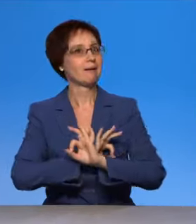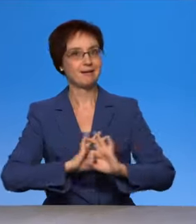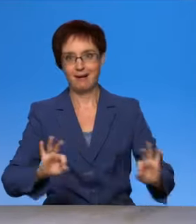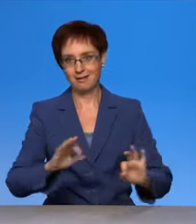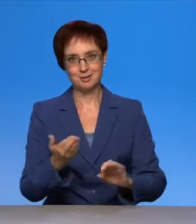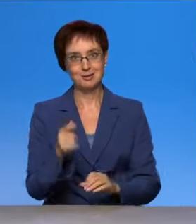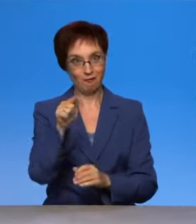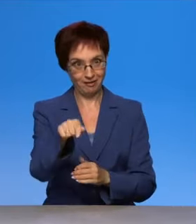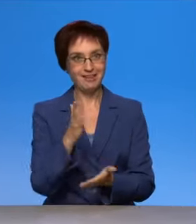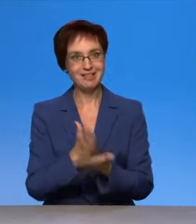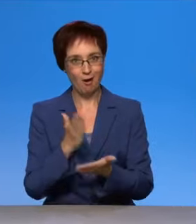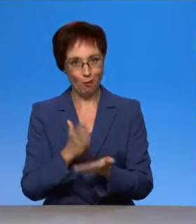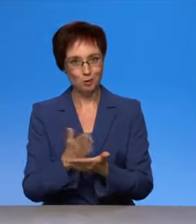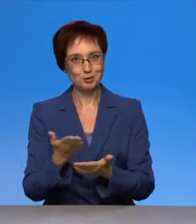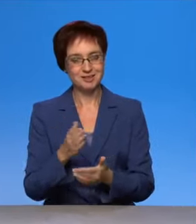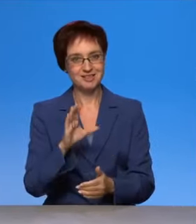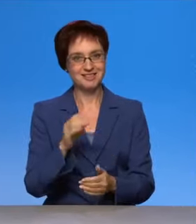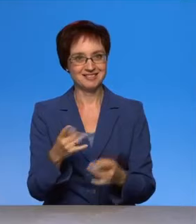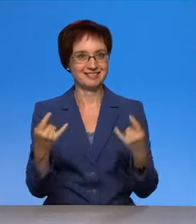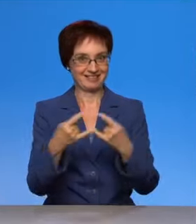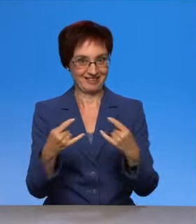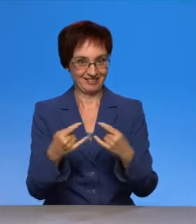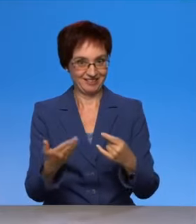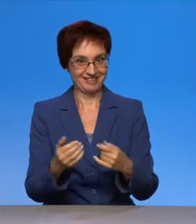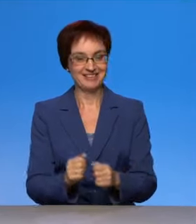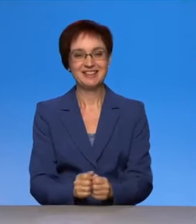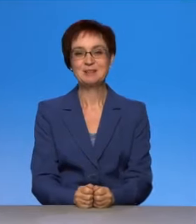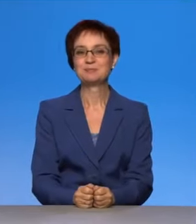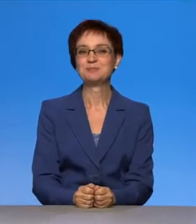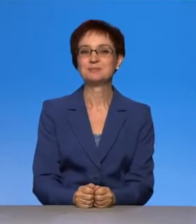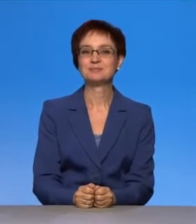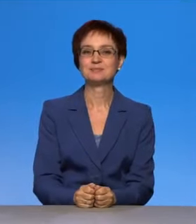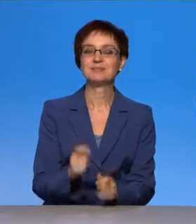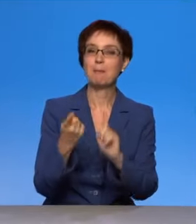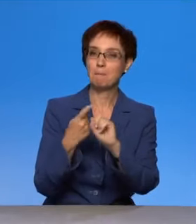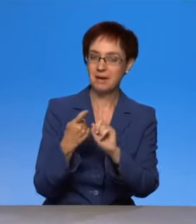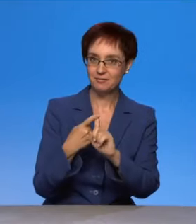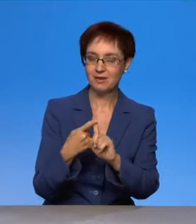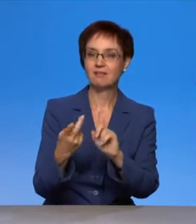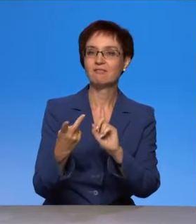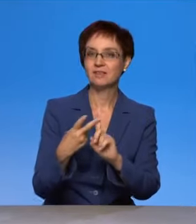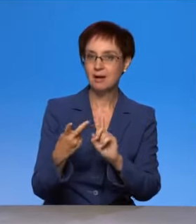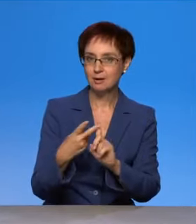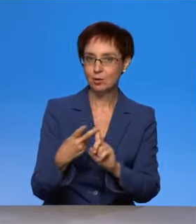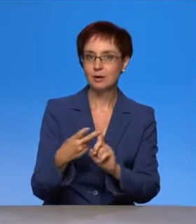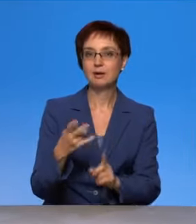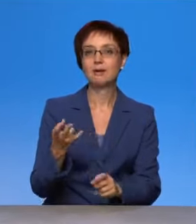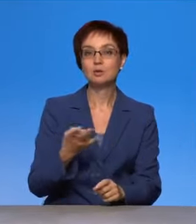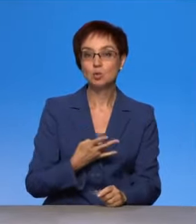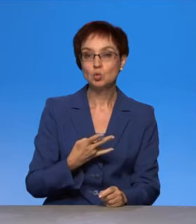быть, за исключением... Кроме нас. Канала ТР, да. Вот, это первое. Второе. Нужно